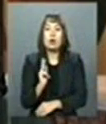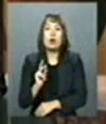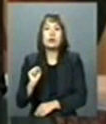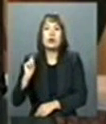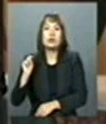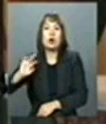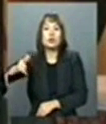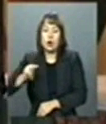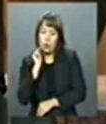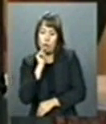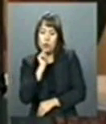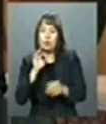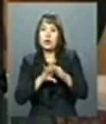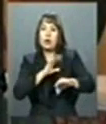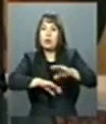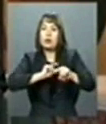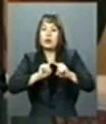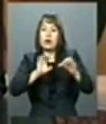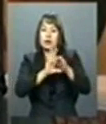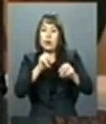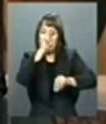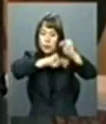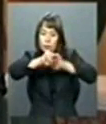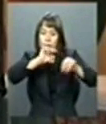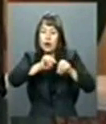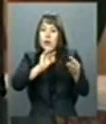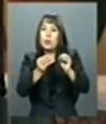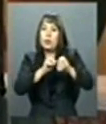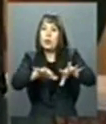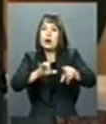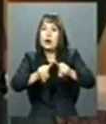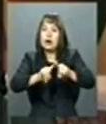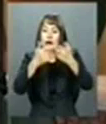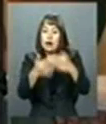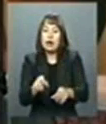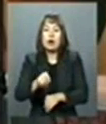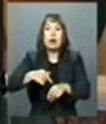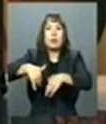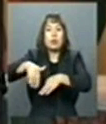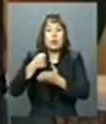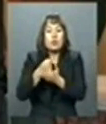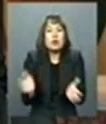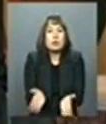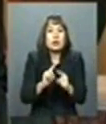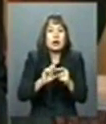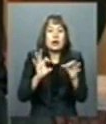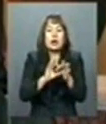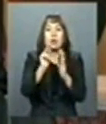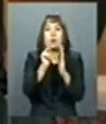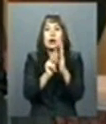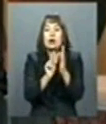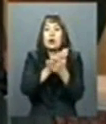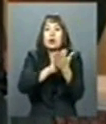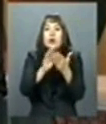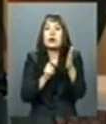พการผลิตรายการด้านกระจายเสียงแล้วรวมไปถึงการขับเคลื่อนของภาคส่วนต่างๆที่จะร่วมกันแก้ไขปัญหาก็อาจทำให้ประชาชน